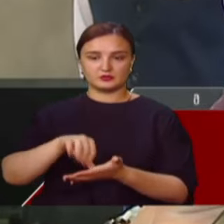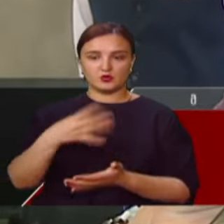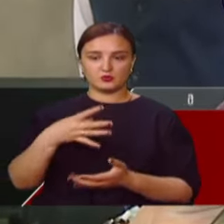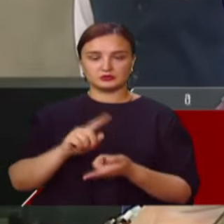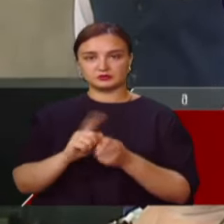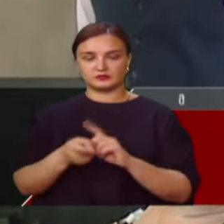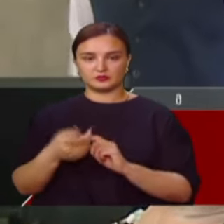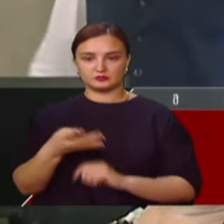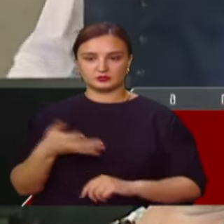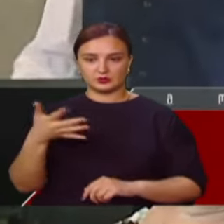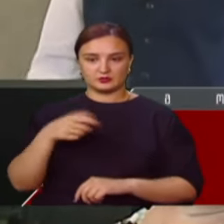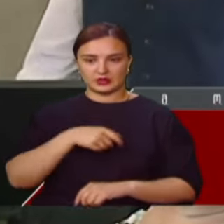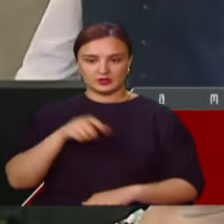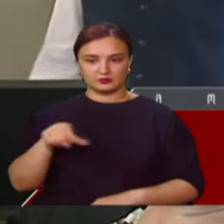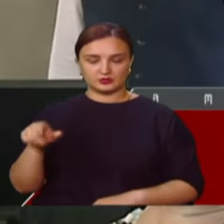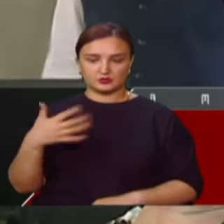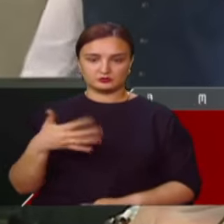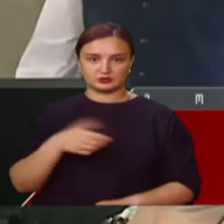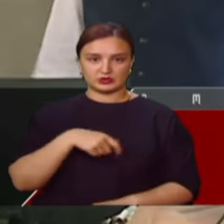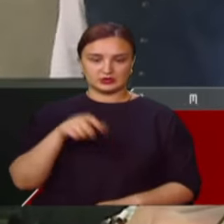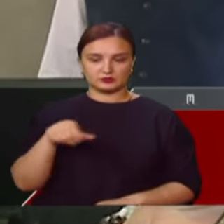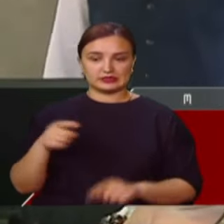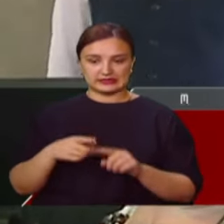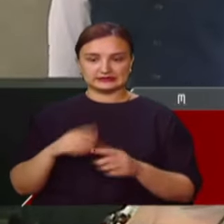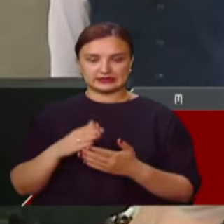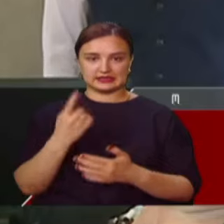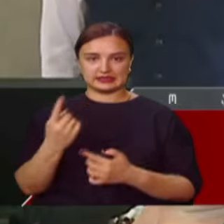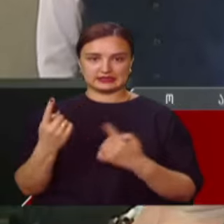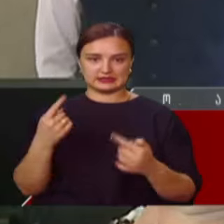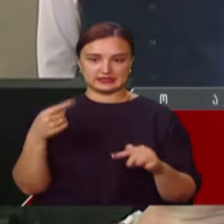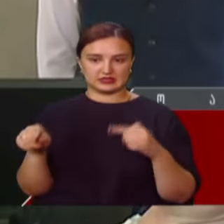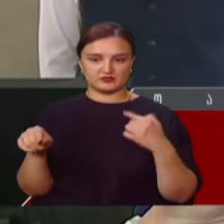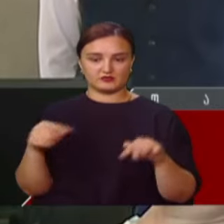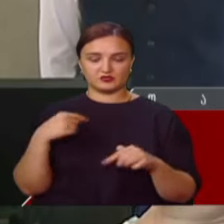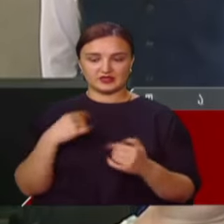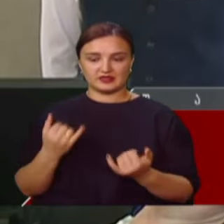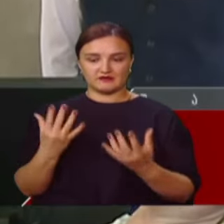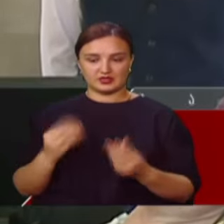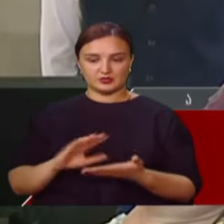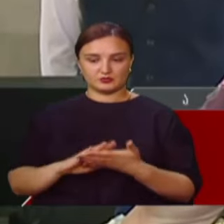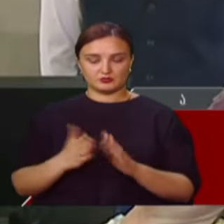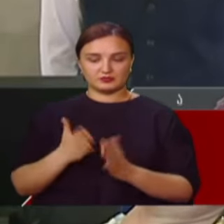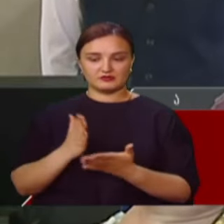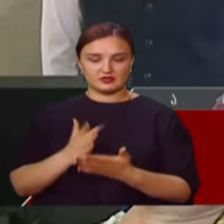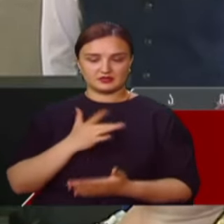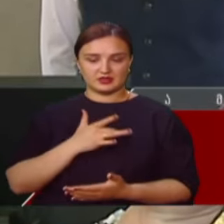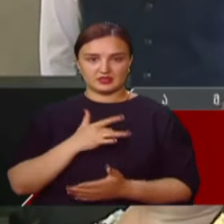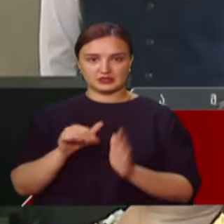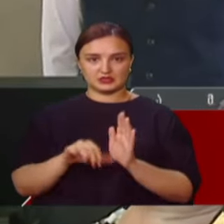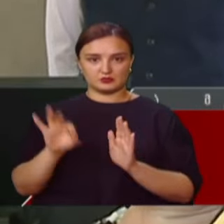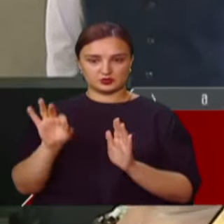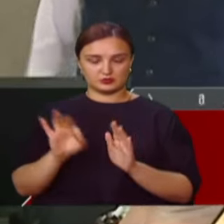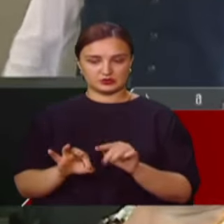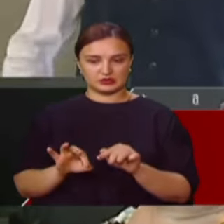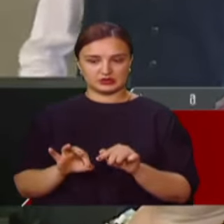მაგივრად დავშოთ 55 დეპუტატით ან 50 დეპუტატით, ეს არის ერთ-ერთი განსხვავება. ჩვენ დღევანდელი მოცემულობით გვაქვს დაახლოებით